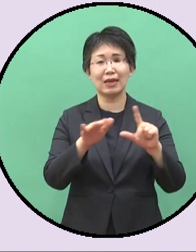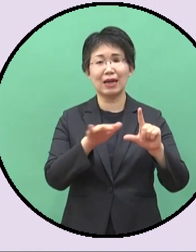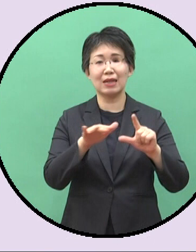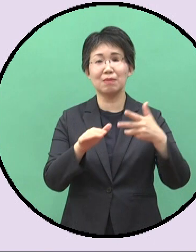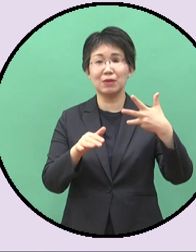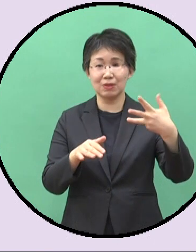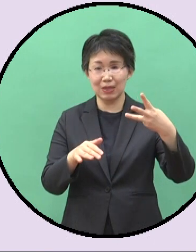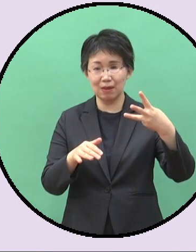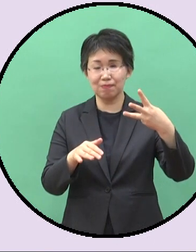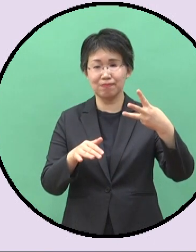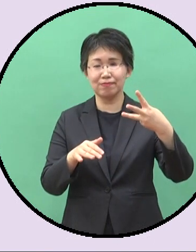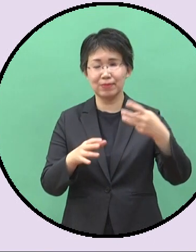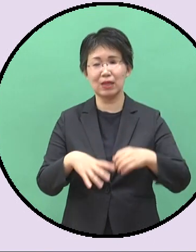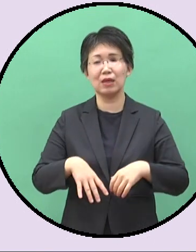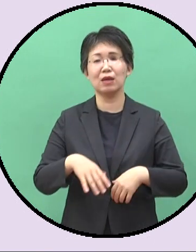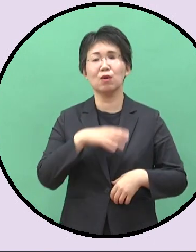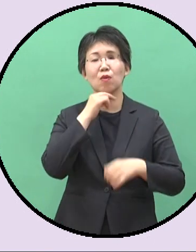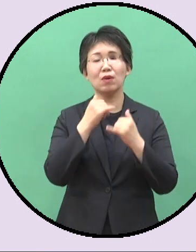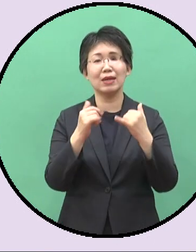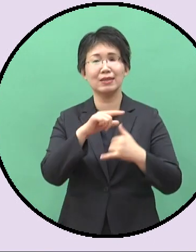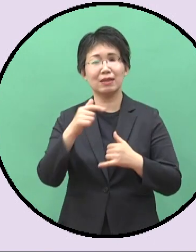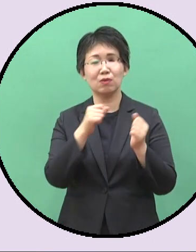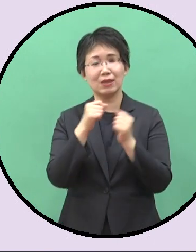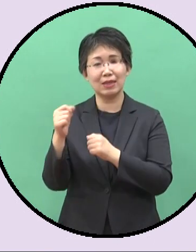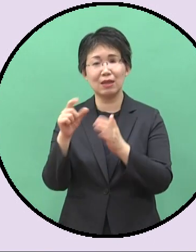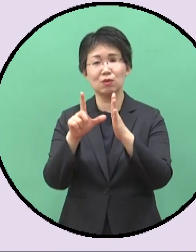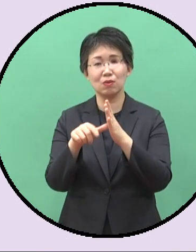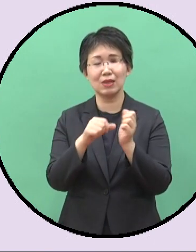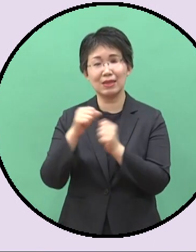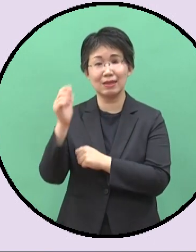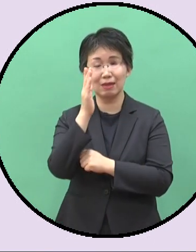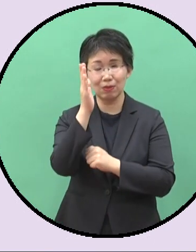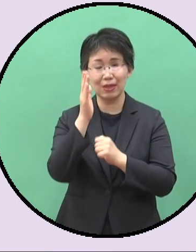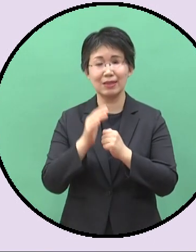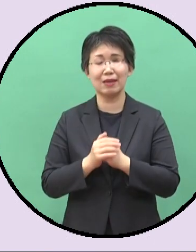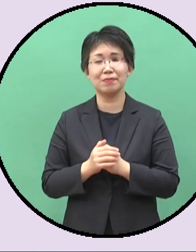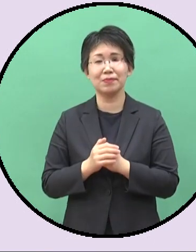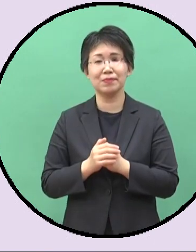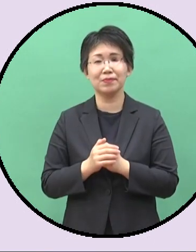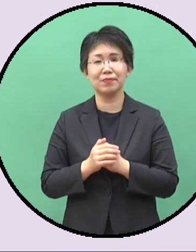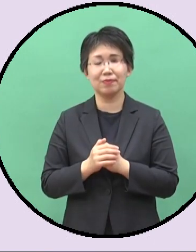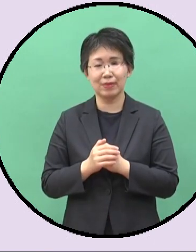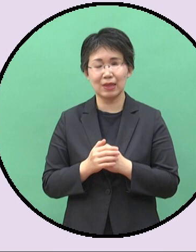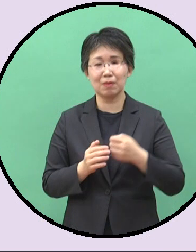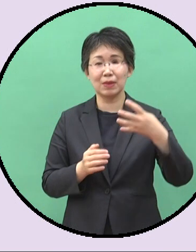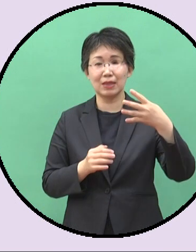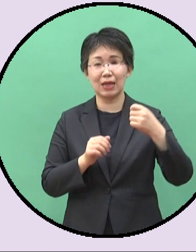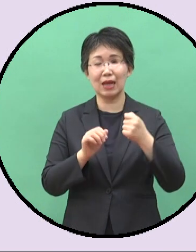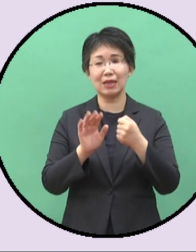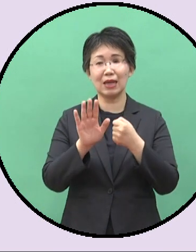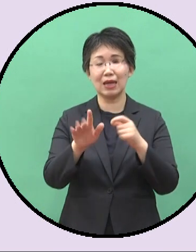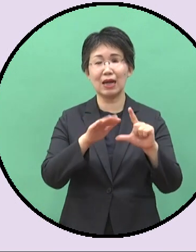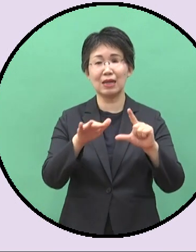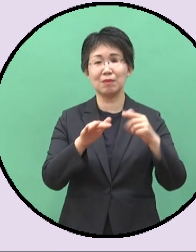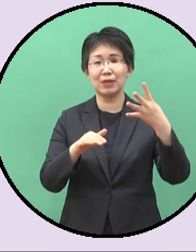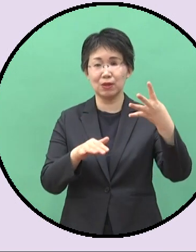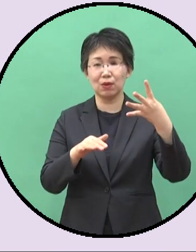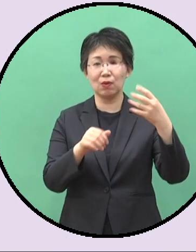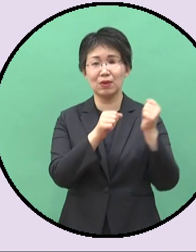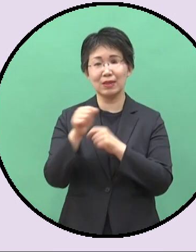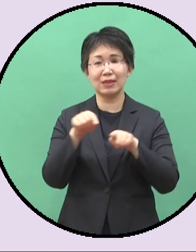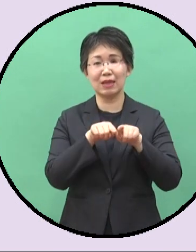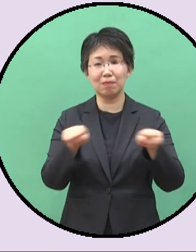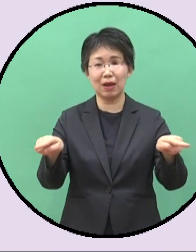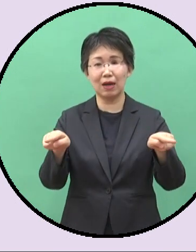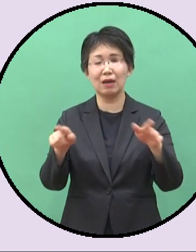ル3、高齢者等避難で避難してください。また警戒レベル4、避難指示が発